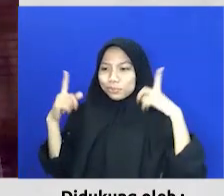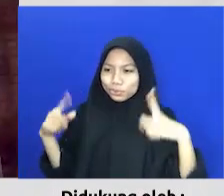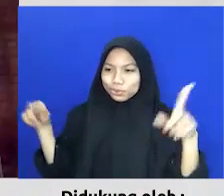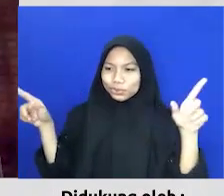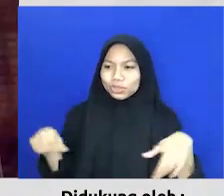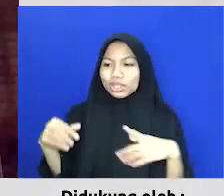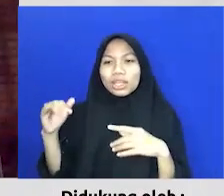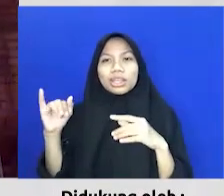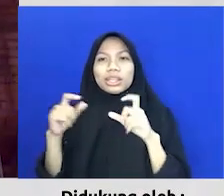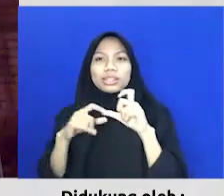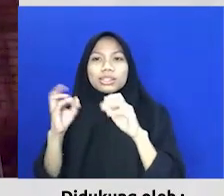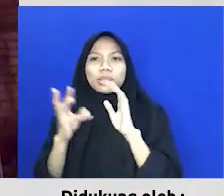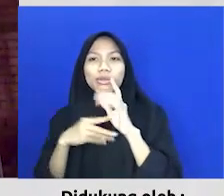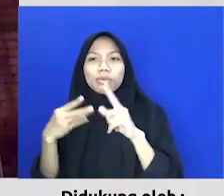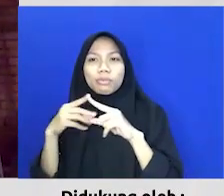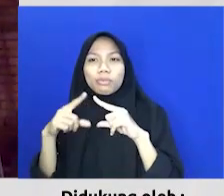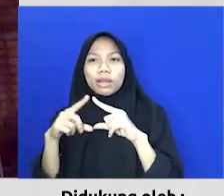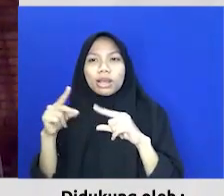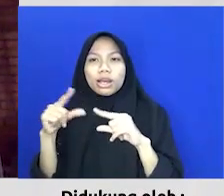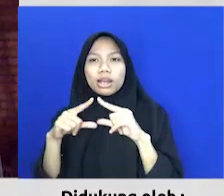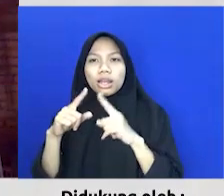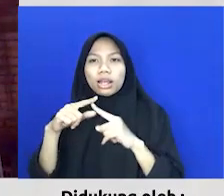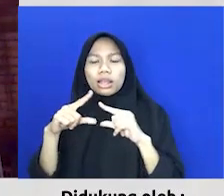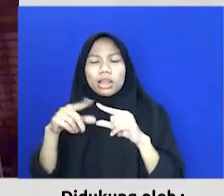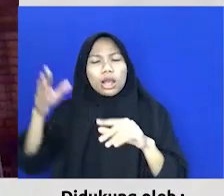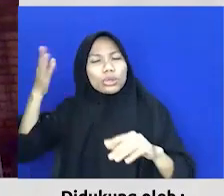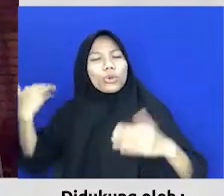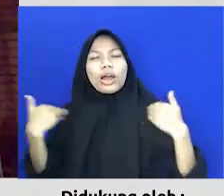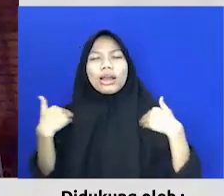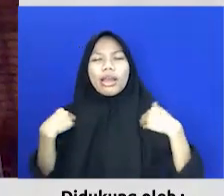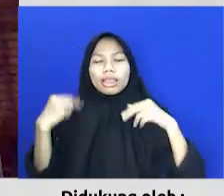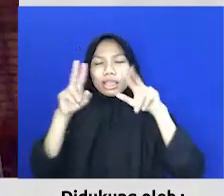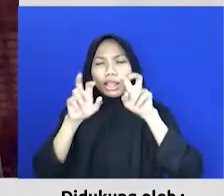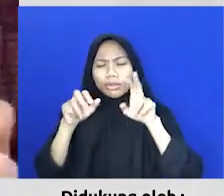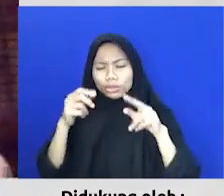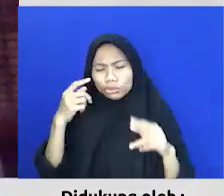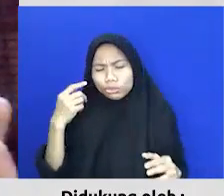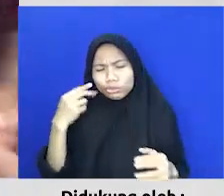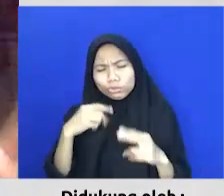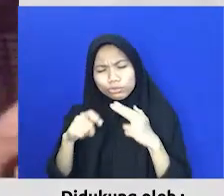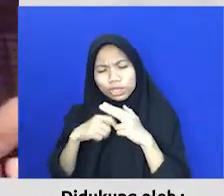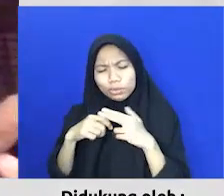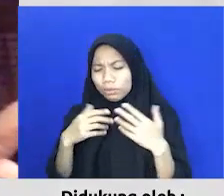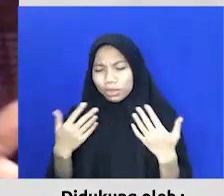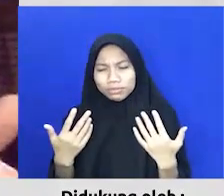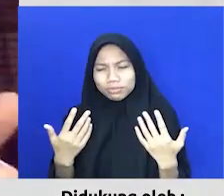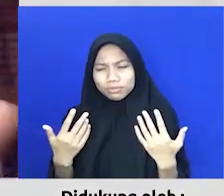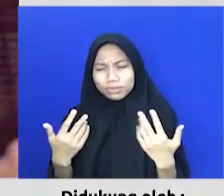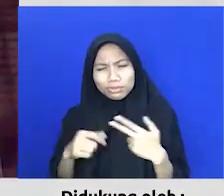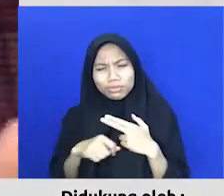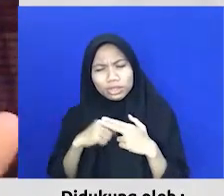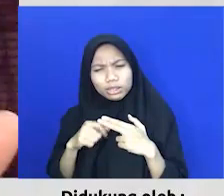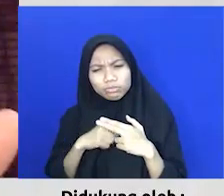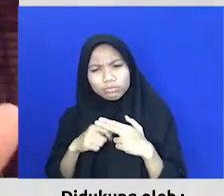jadi memang ya. Ya. Jadi memang ada semacam eksperimen gitu Pak ya, dari betul, sebuah